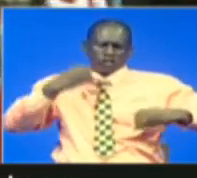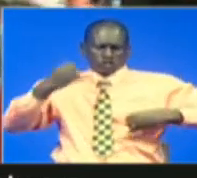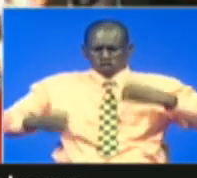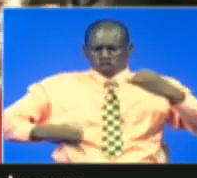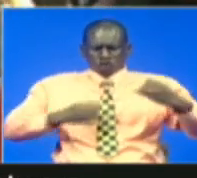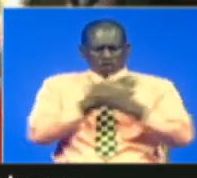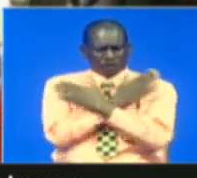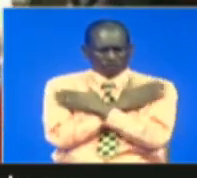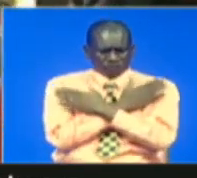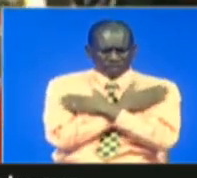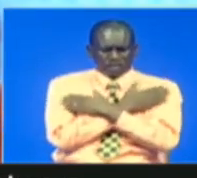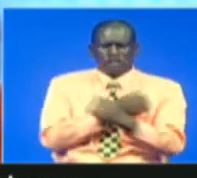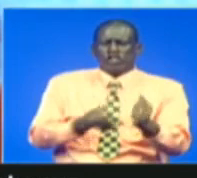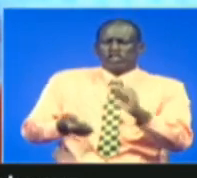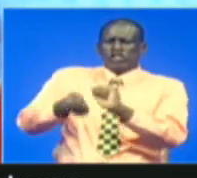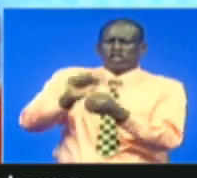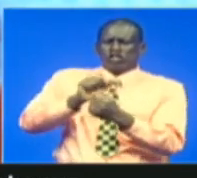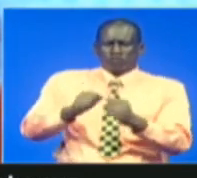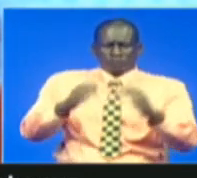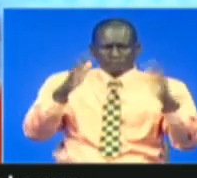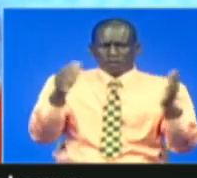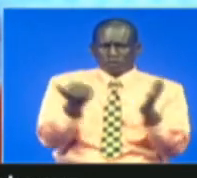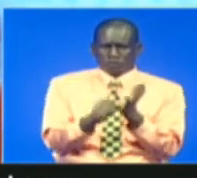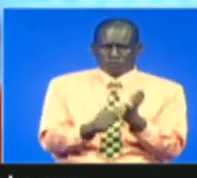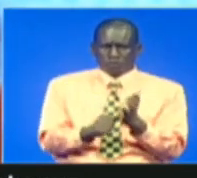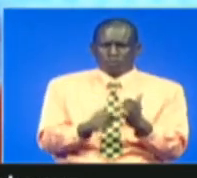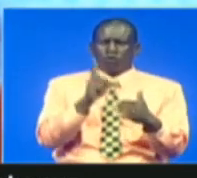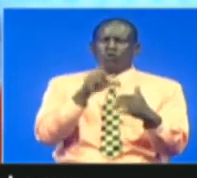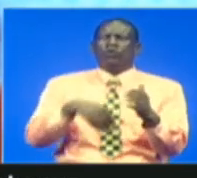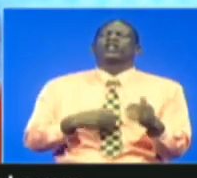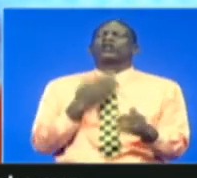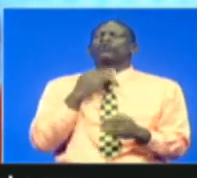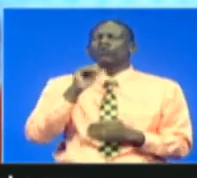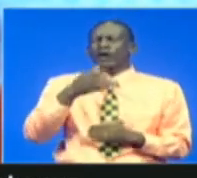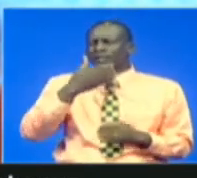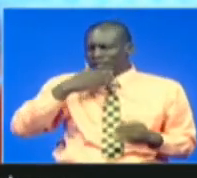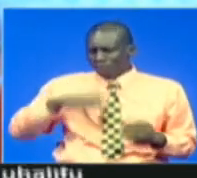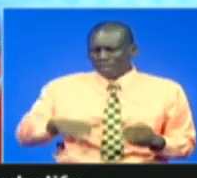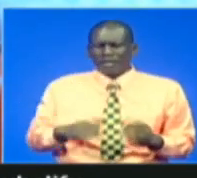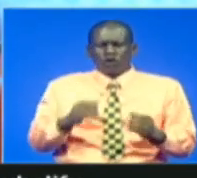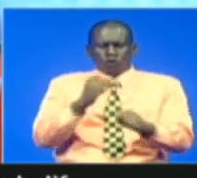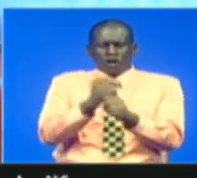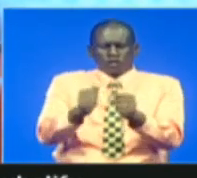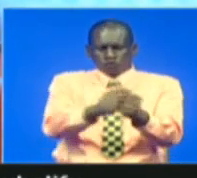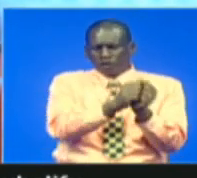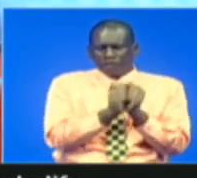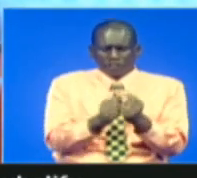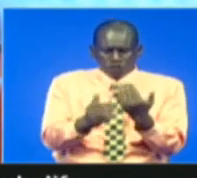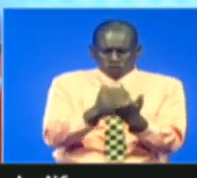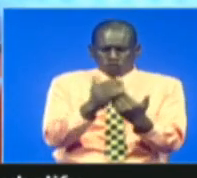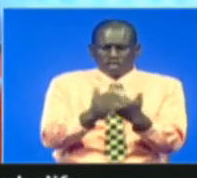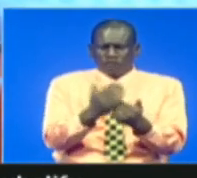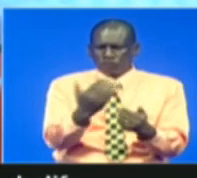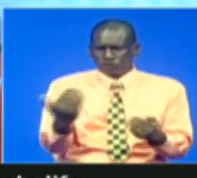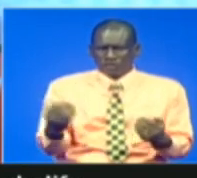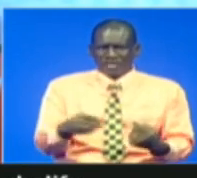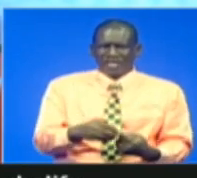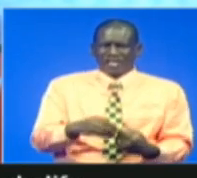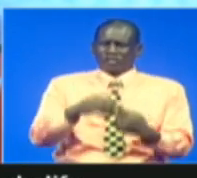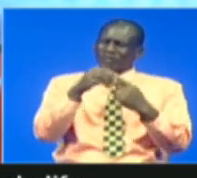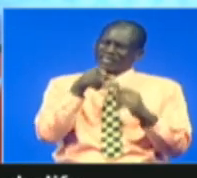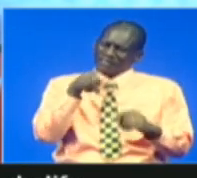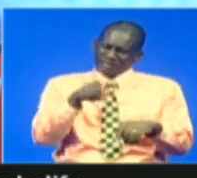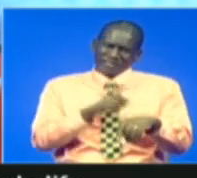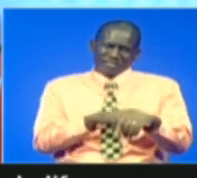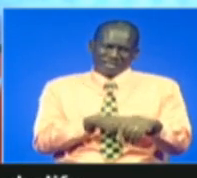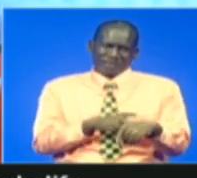kikageuka karaha na majonzi. Kile ningeomba wazazi tushirikiane kuangalia watoto wetu, na hasa wakati huu